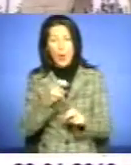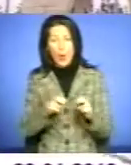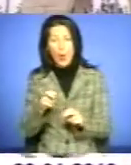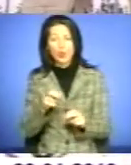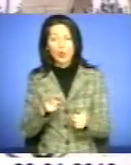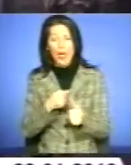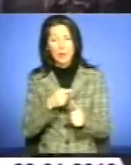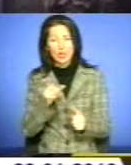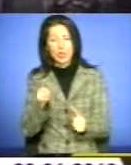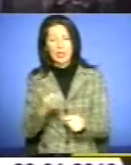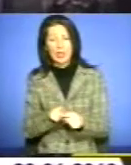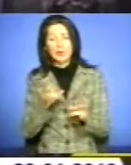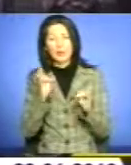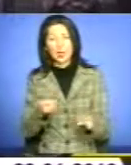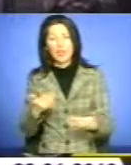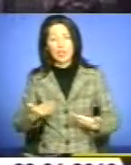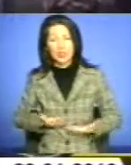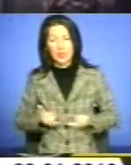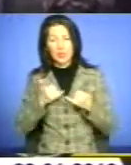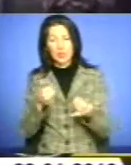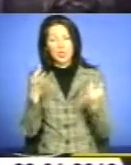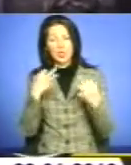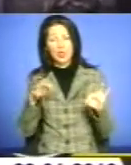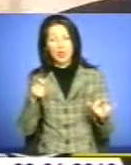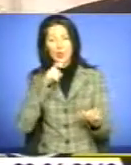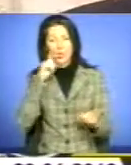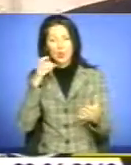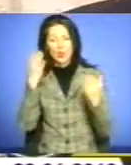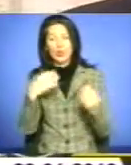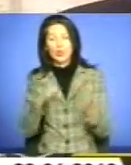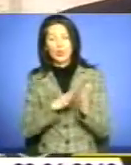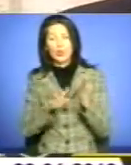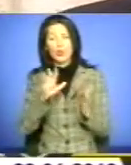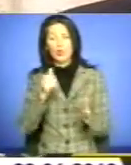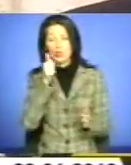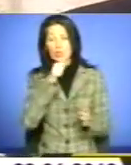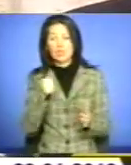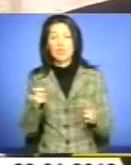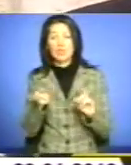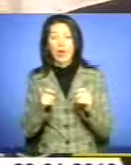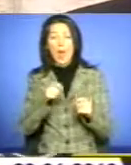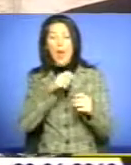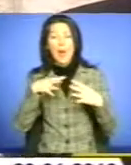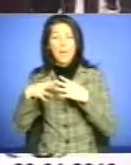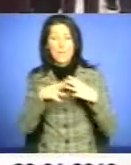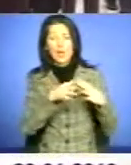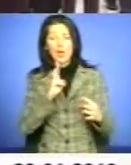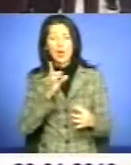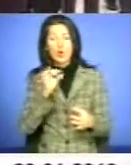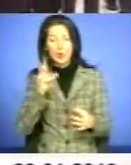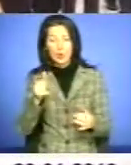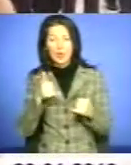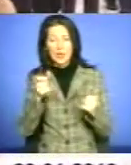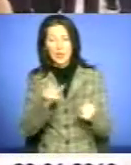пожертвували життям заради незалежності України. У день 95-ї річниці бою під Крутами для жителів міста відкрили 12 імен тих воїнів